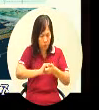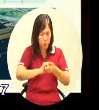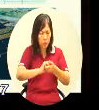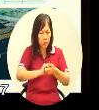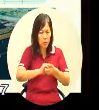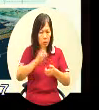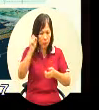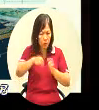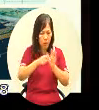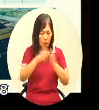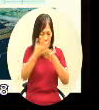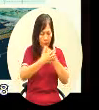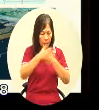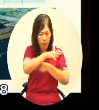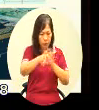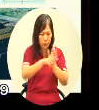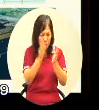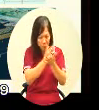了。